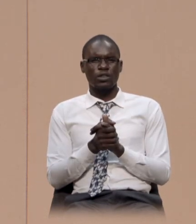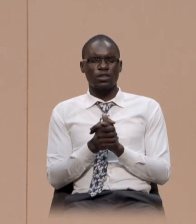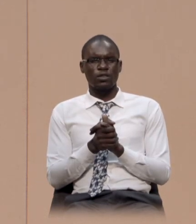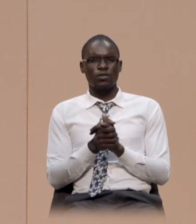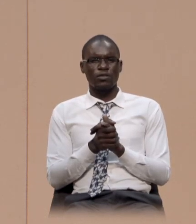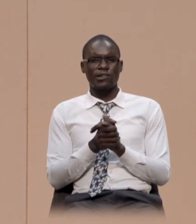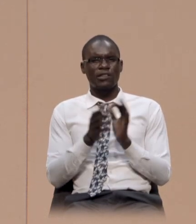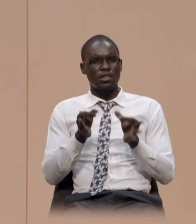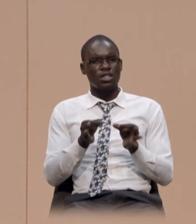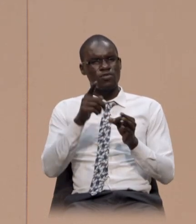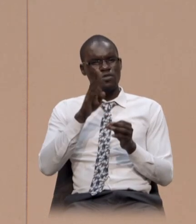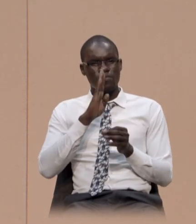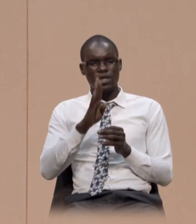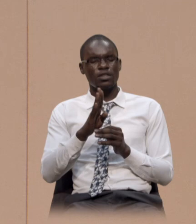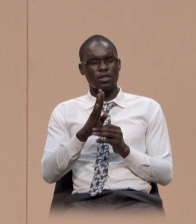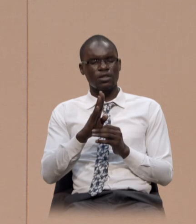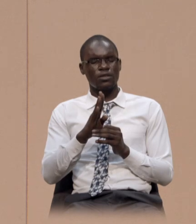sana, watoto watakutoroka.